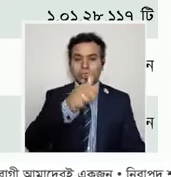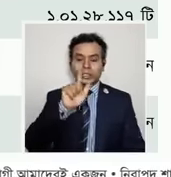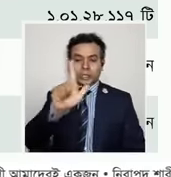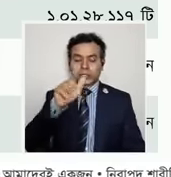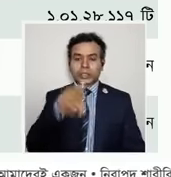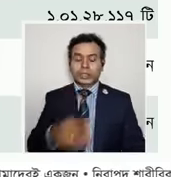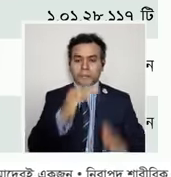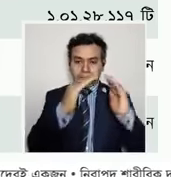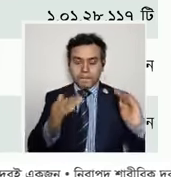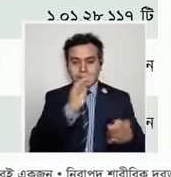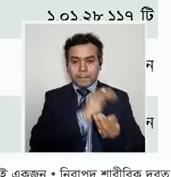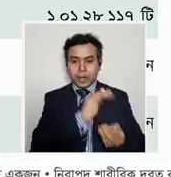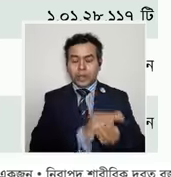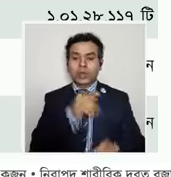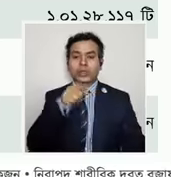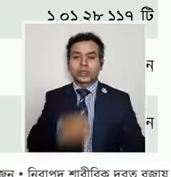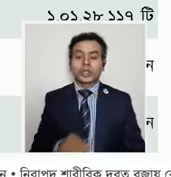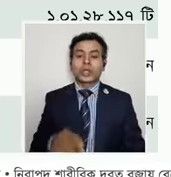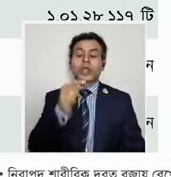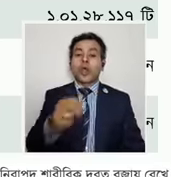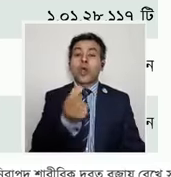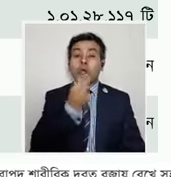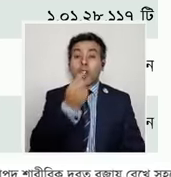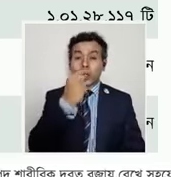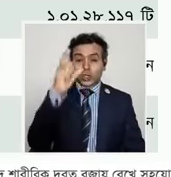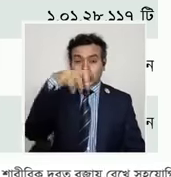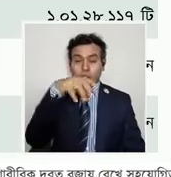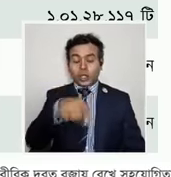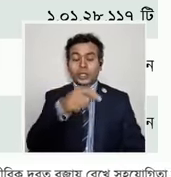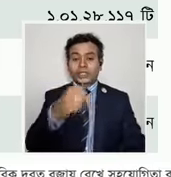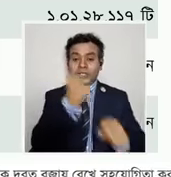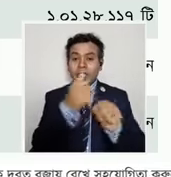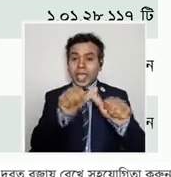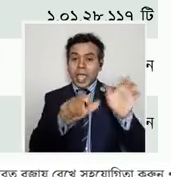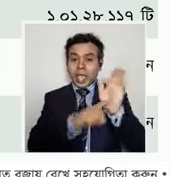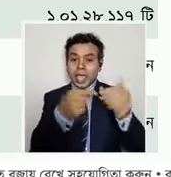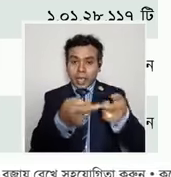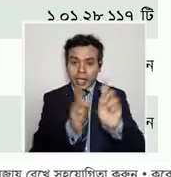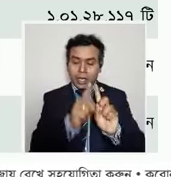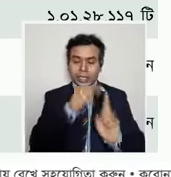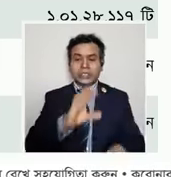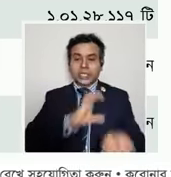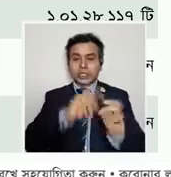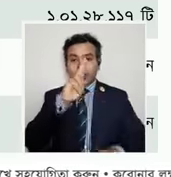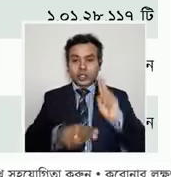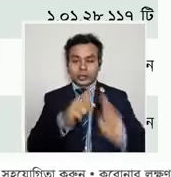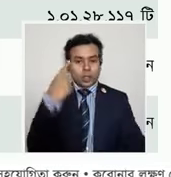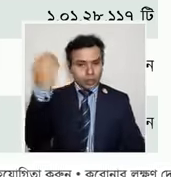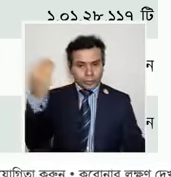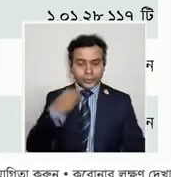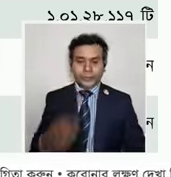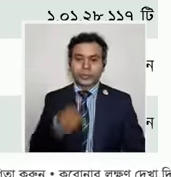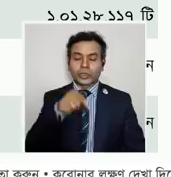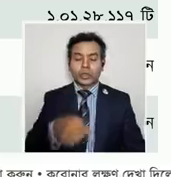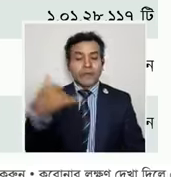হয়ে থাকে। 24 ঘন্টায় ফোন কল গ্রহণ করা হয়েছে 1,71,017টি, এ পর্যন্ত ফোন কল গ্রহণ করা